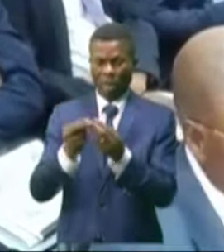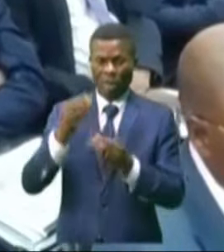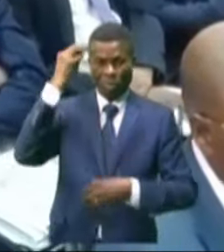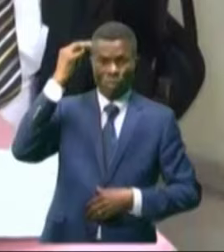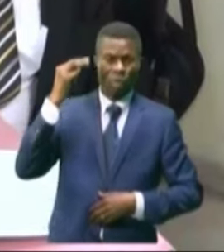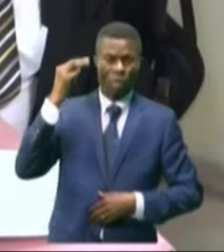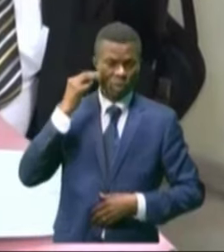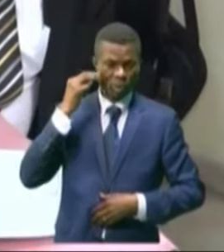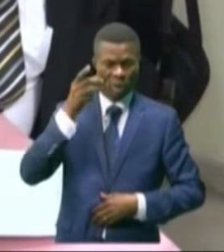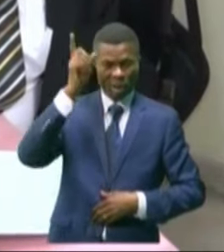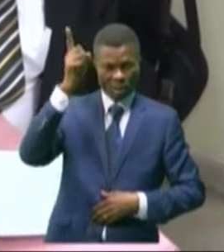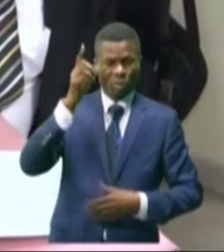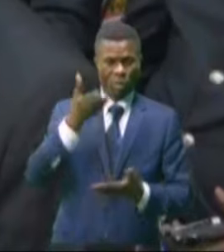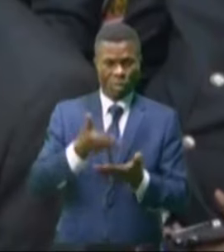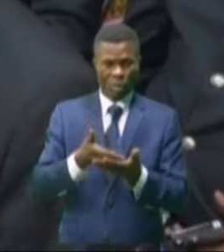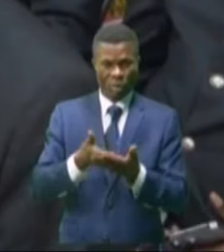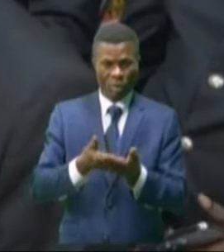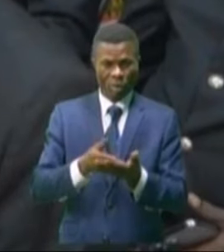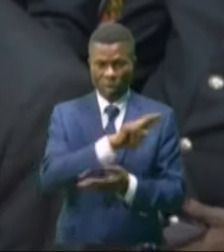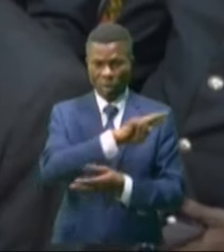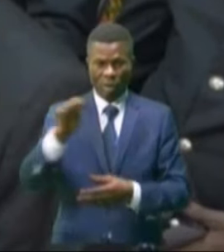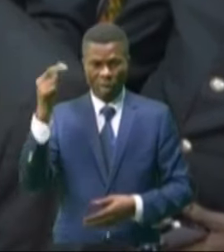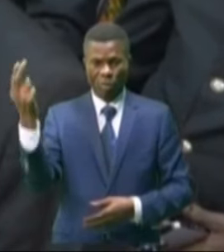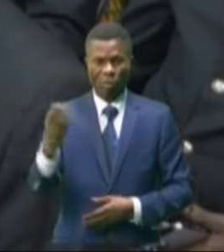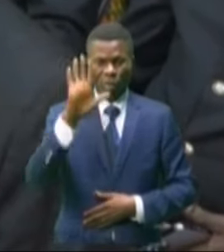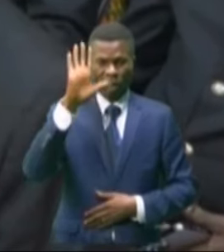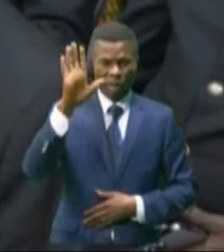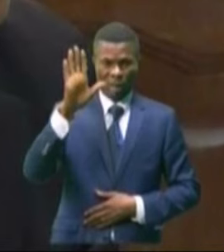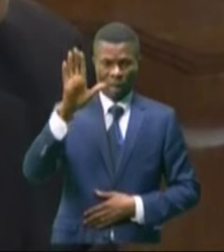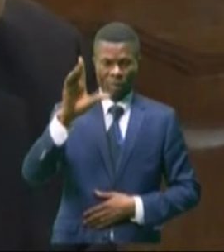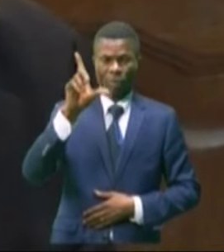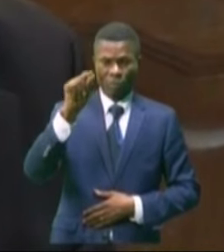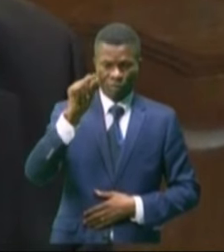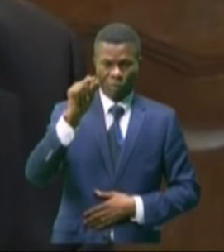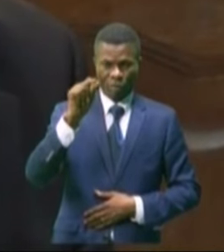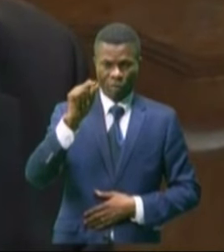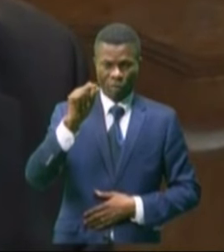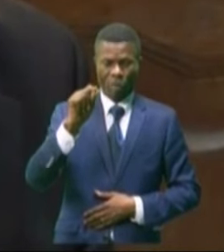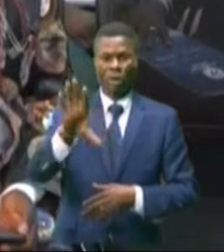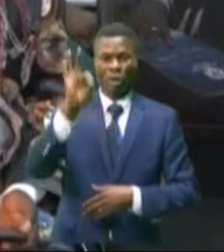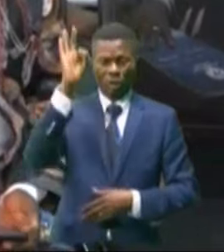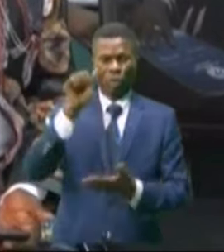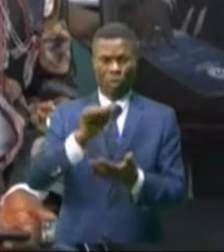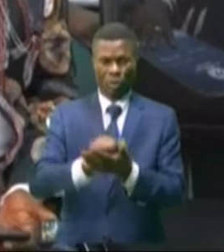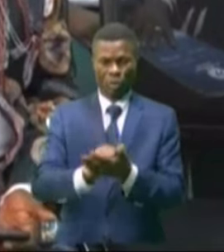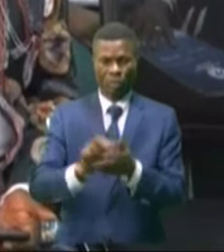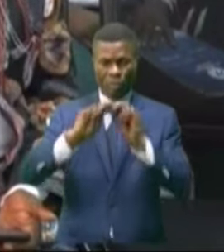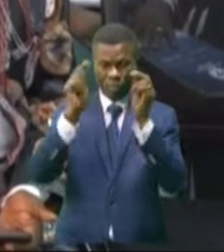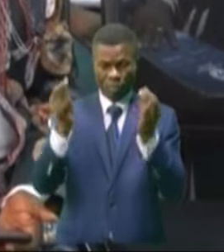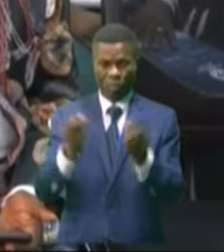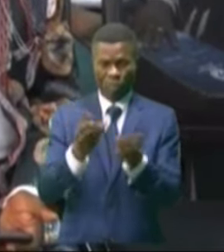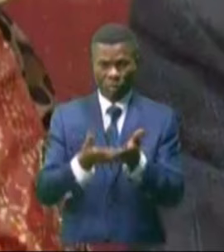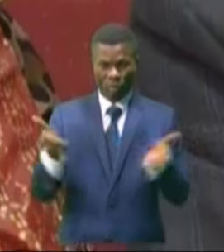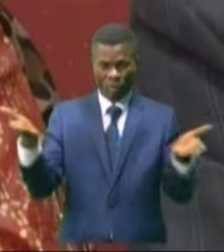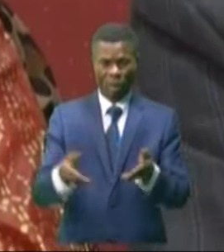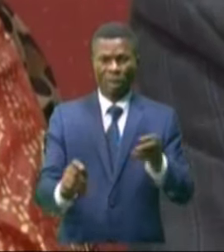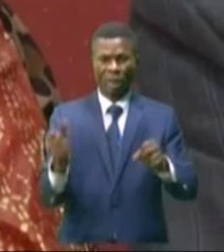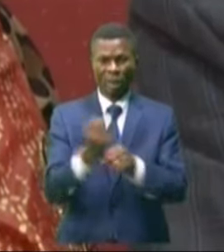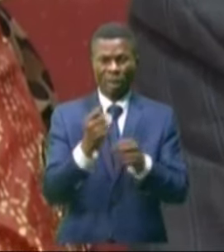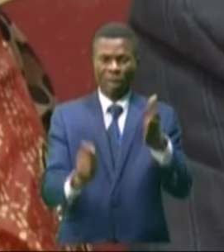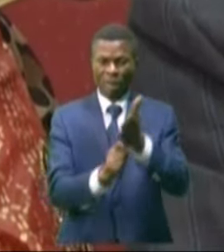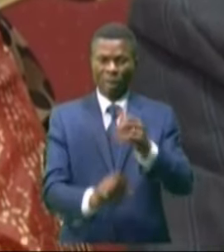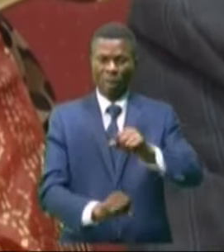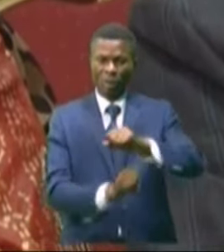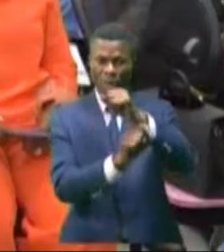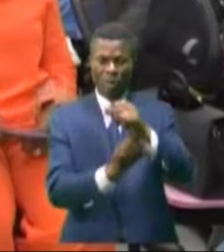comme pilotes et pour 2025, 20 sont retenus. Les parties prenantes à ces travaux techniques appuyés par